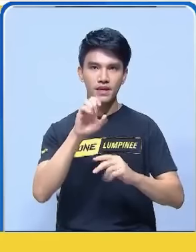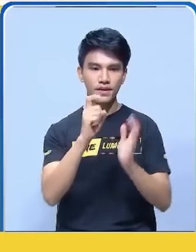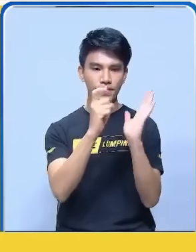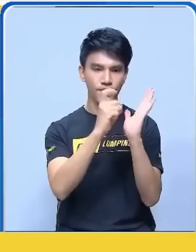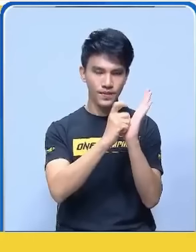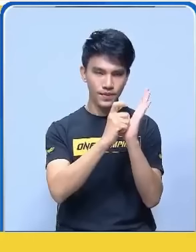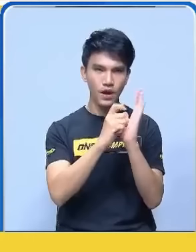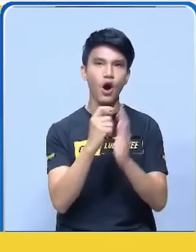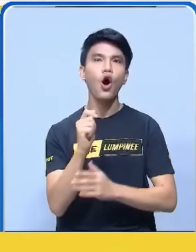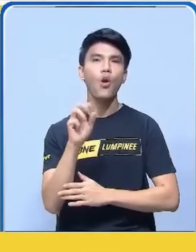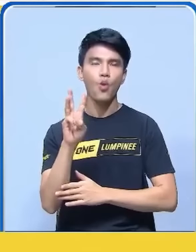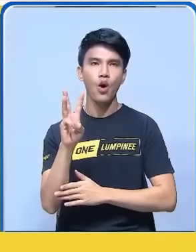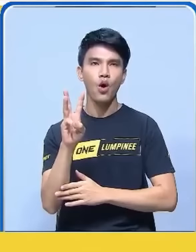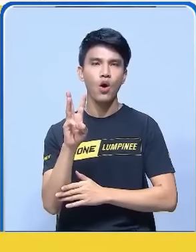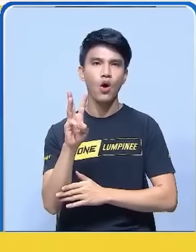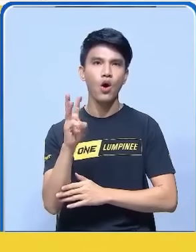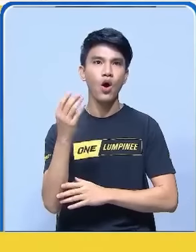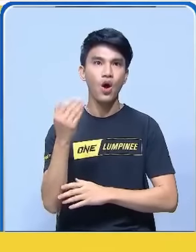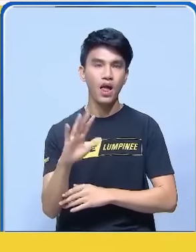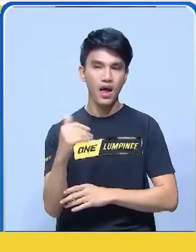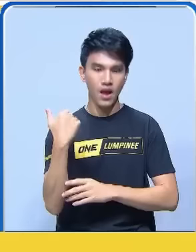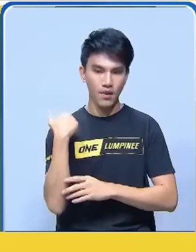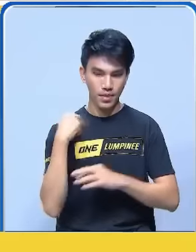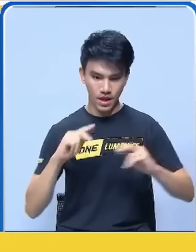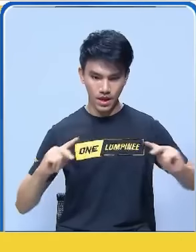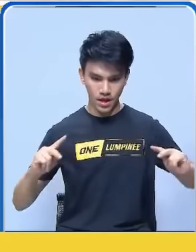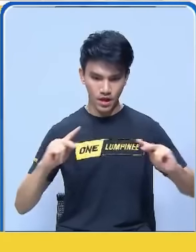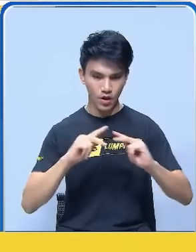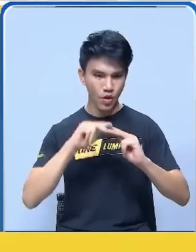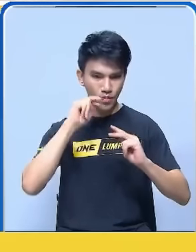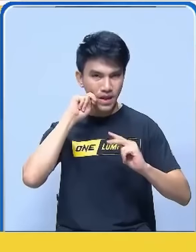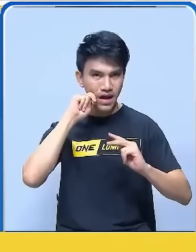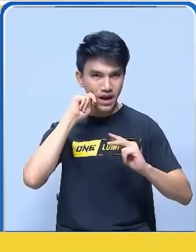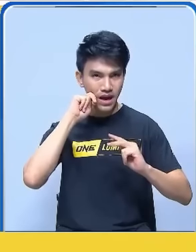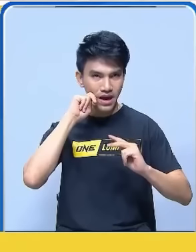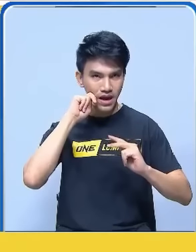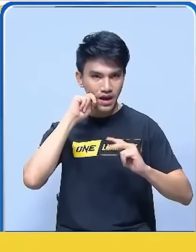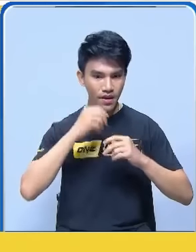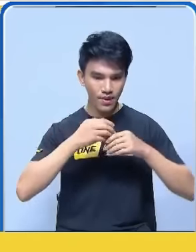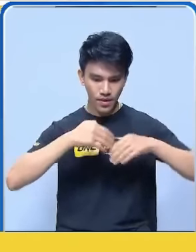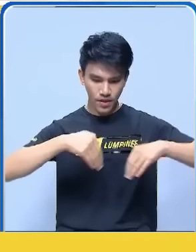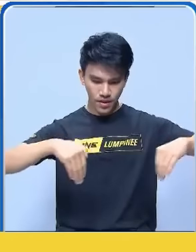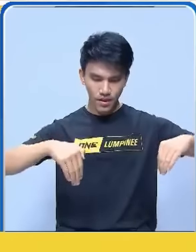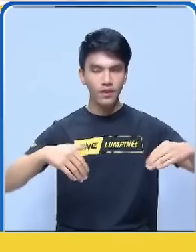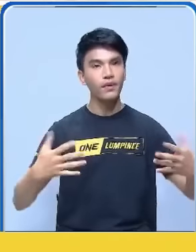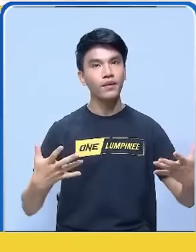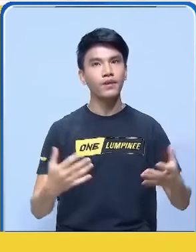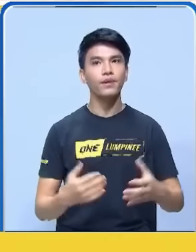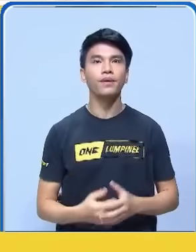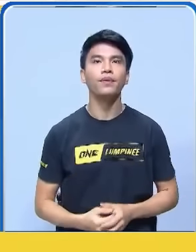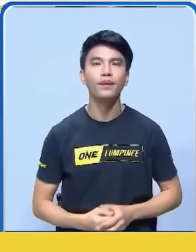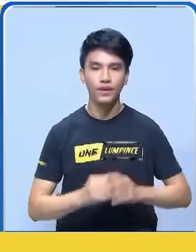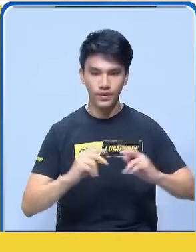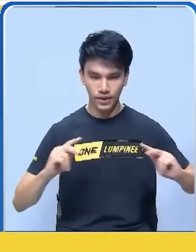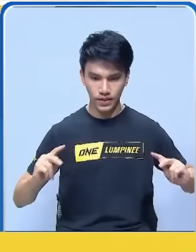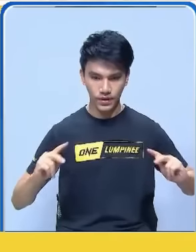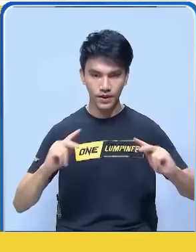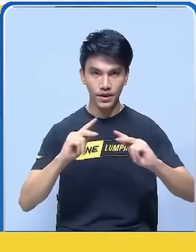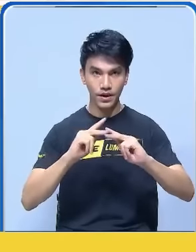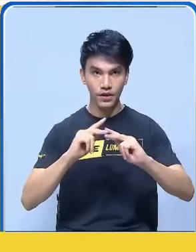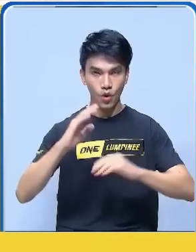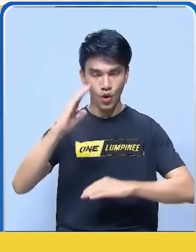ต่างๆอยู่อวนะแล้วก็มีเรื่องของกรมทรัพยากรน้ำอยู่กระทรวงทรัพย ์ชลประทาน ชลประทานนะหรือแม้แต่กระทรวงมหาดไทยเจ้าของพื้นที่ดูแล